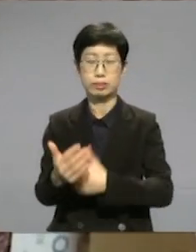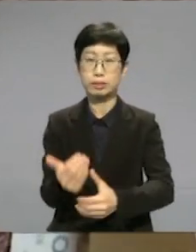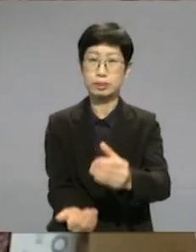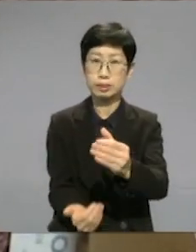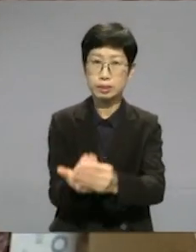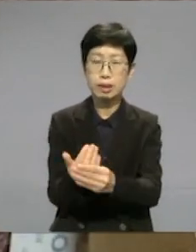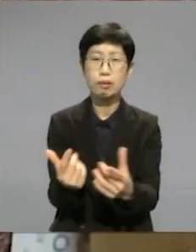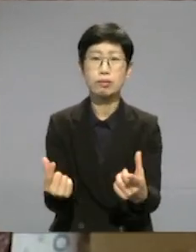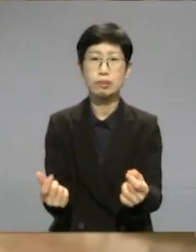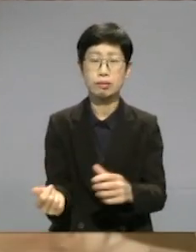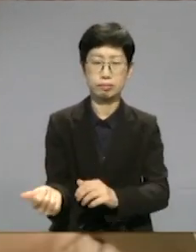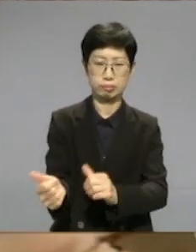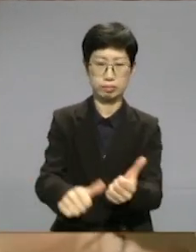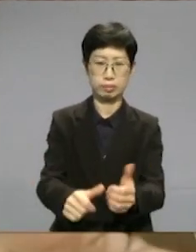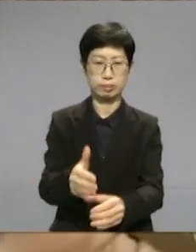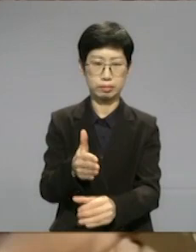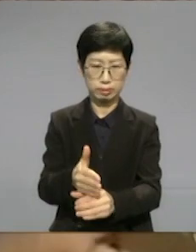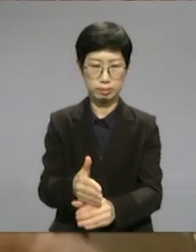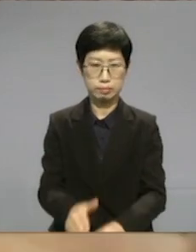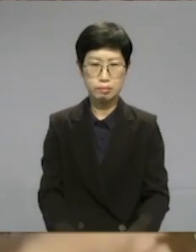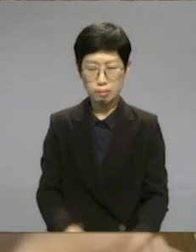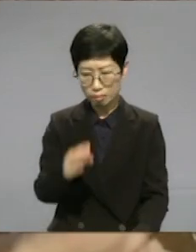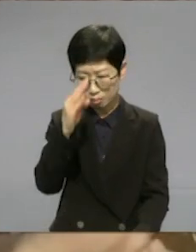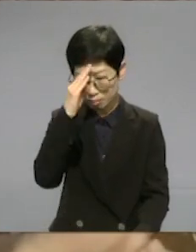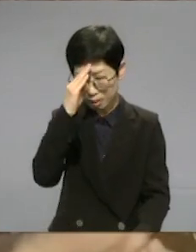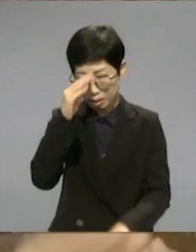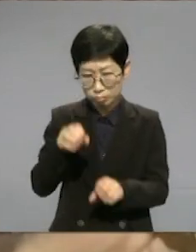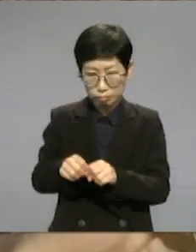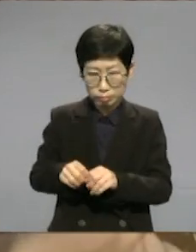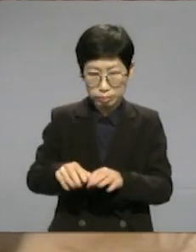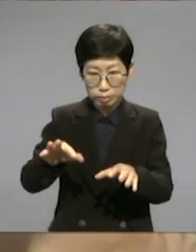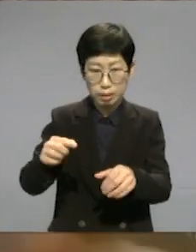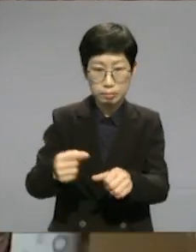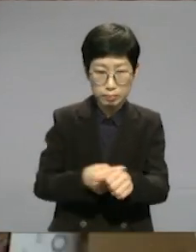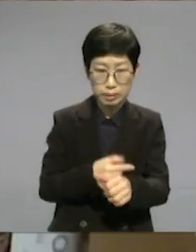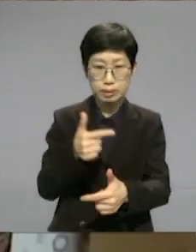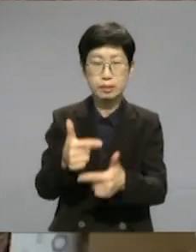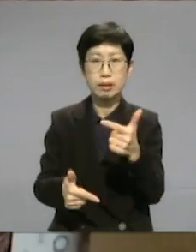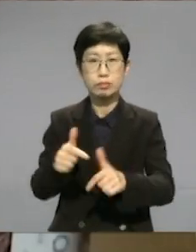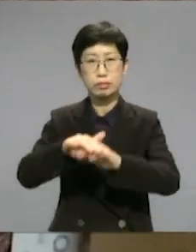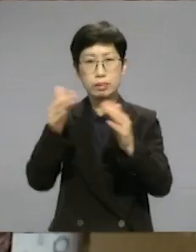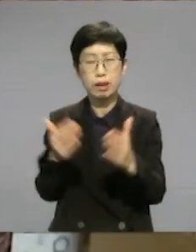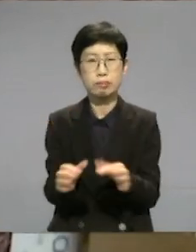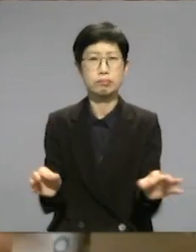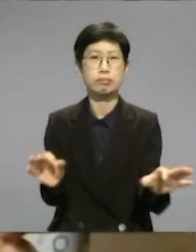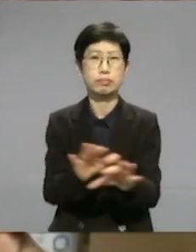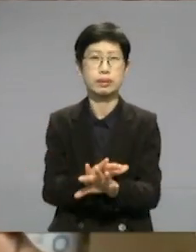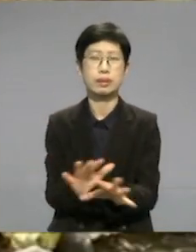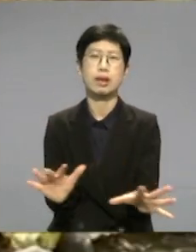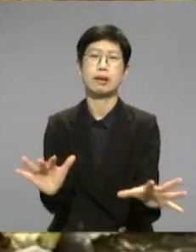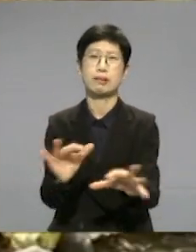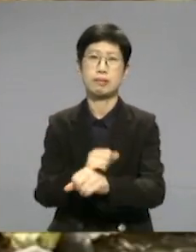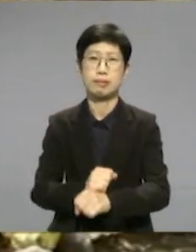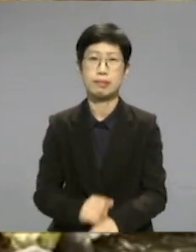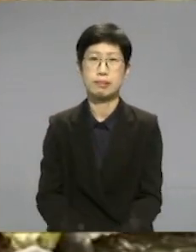constater que les cacaoyers en train de cesser, comme si le feu avait pris la plantation. Soudain, tu as fait disparaître tous les